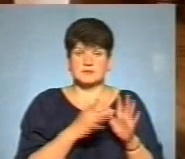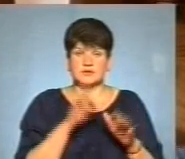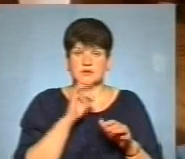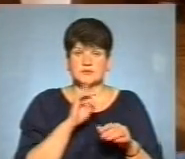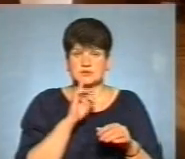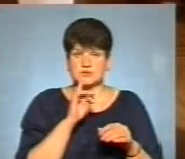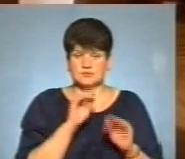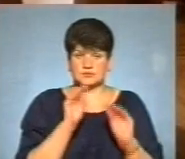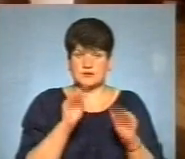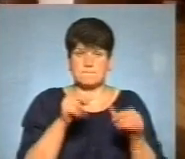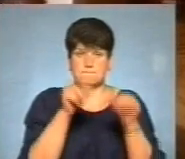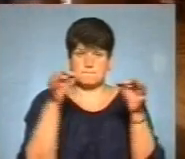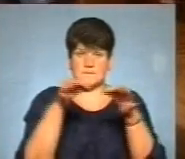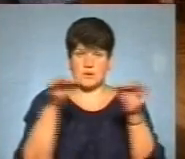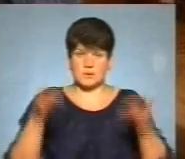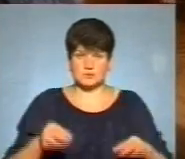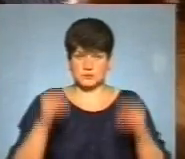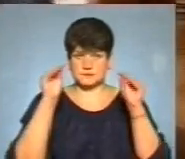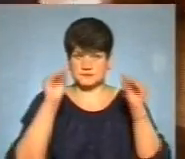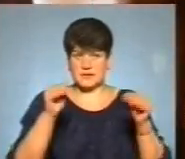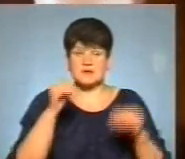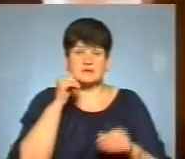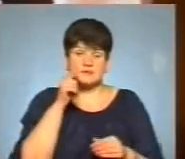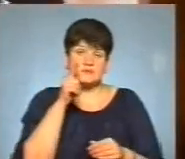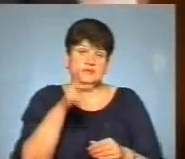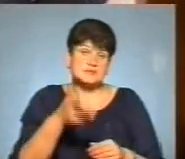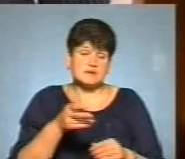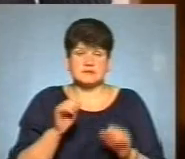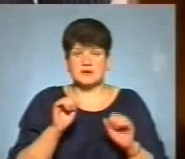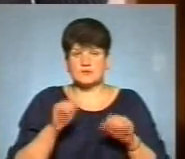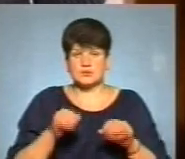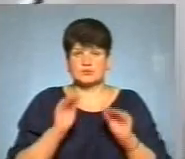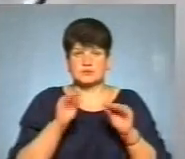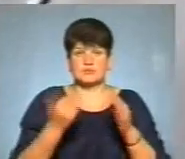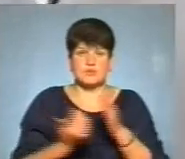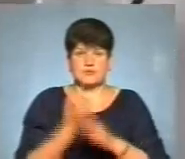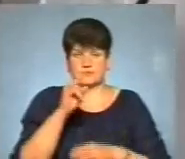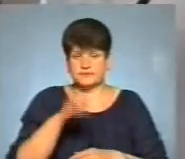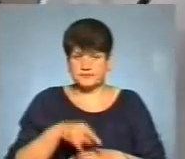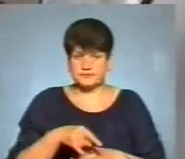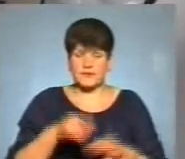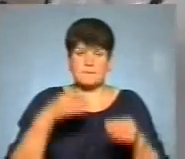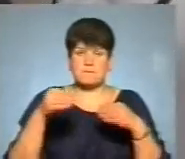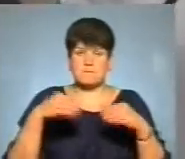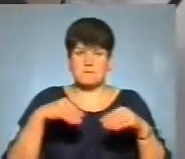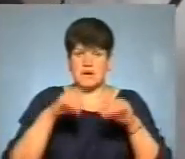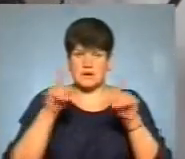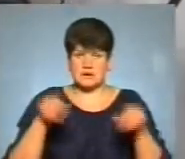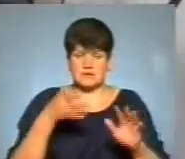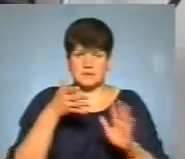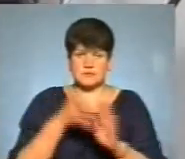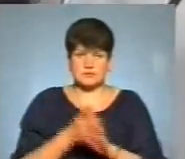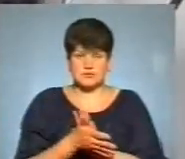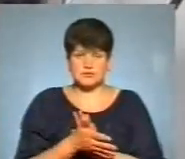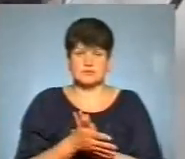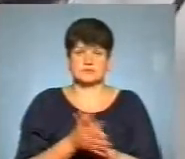тимчасово пленкою. Ну, а завтра, післязавтра, я думаю, вже ставимо нові вікна. Плівка, вона така прозора